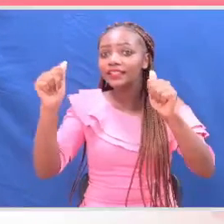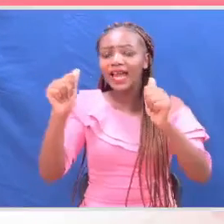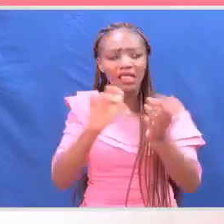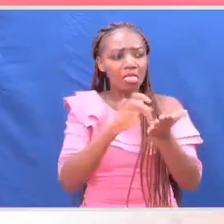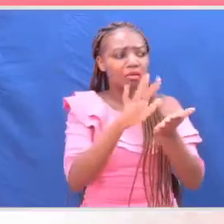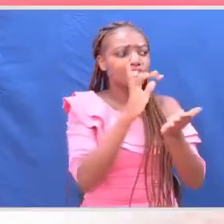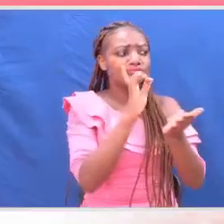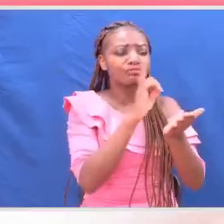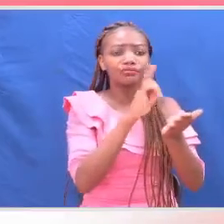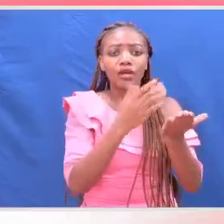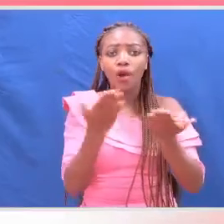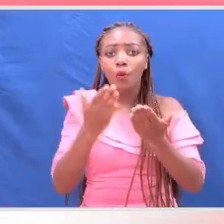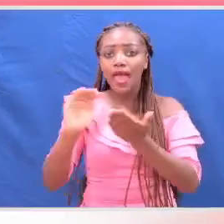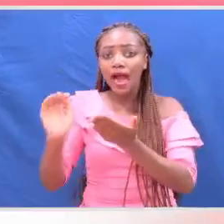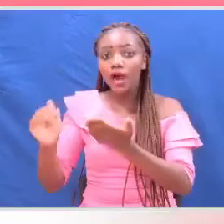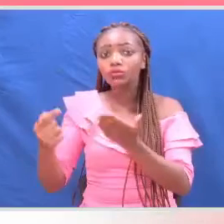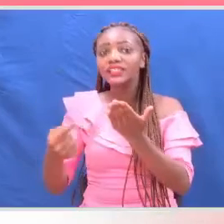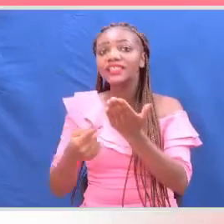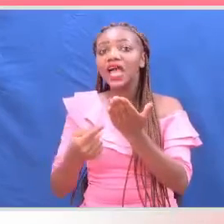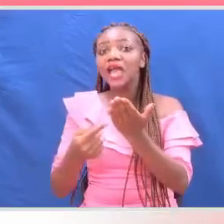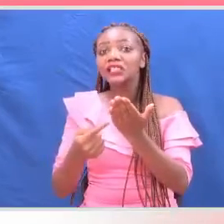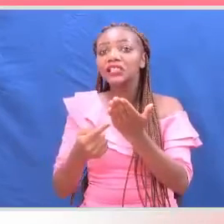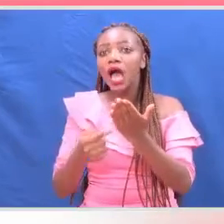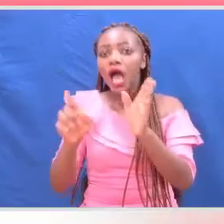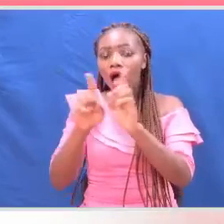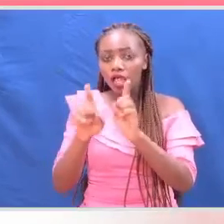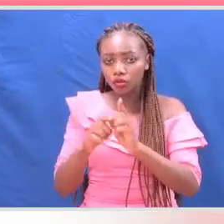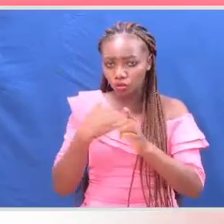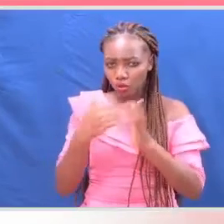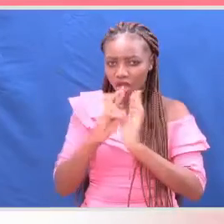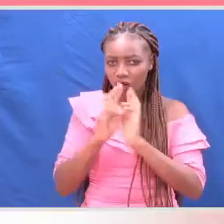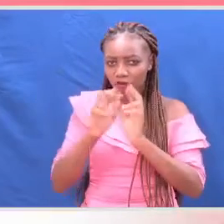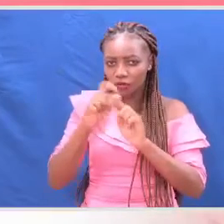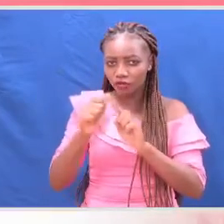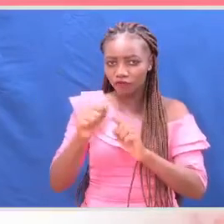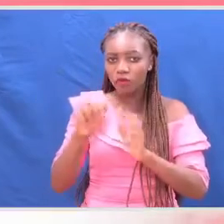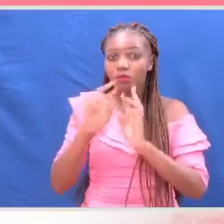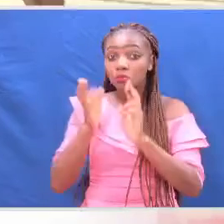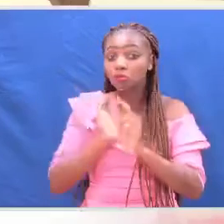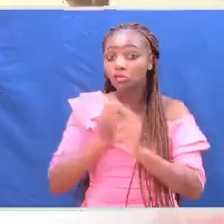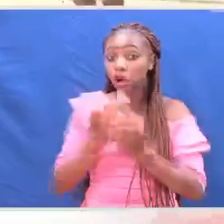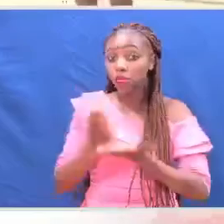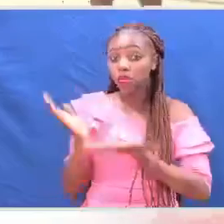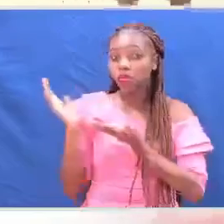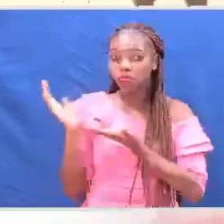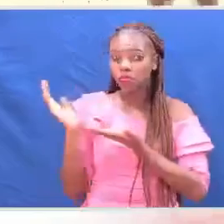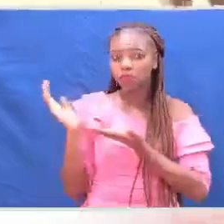wamefutwa kazi katika kaunti ya Taita Taveta, kama anavyoarifu Zainab Mohamed.